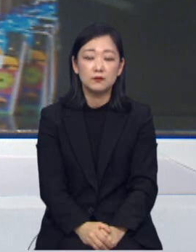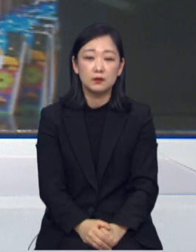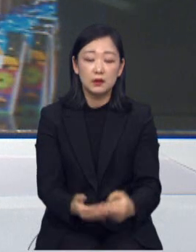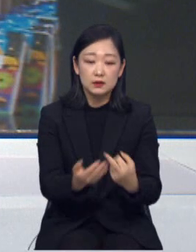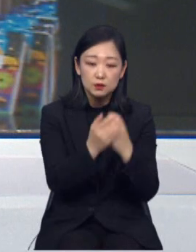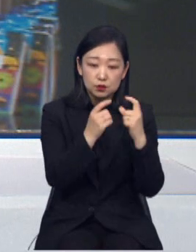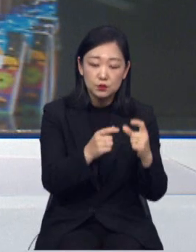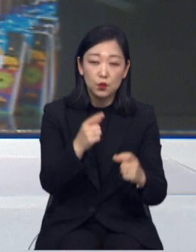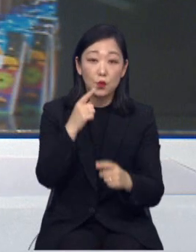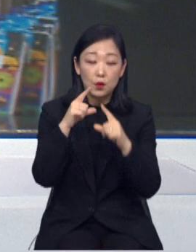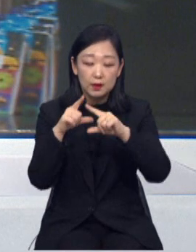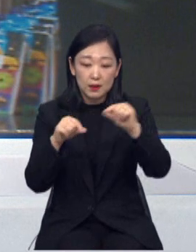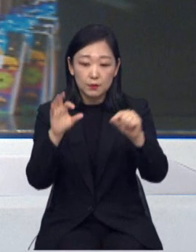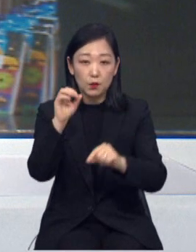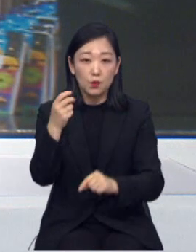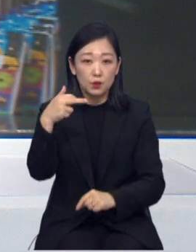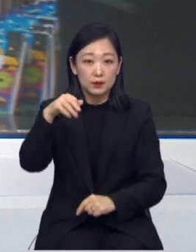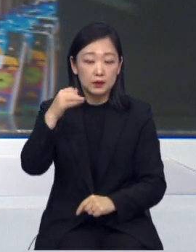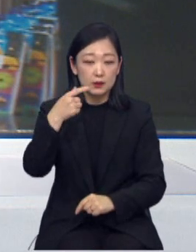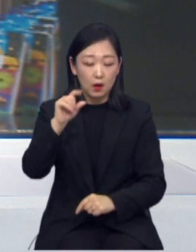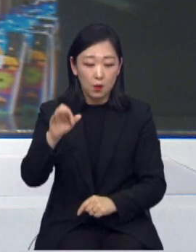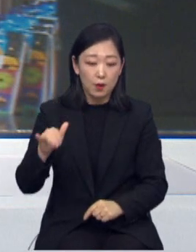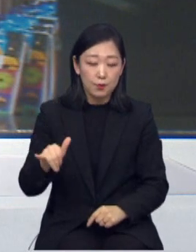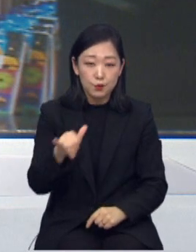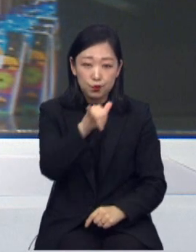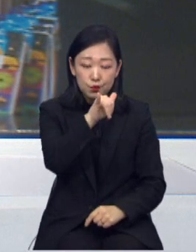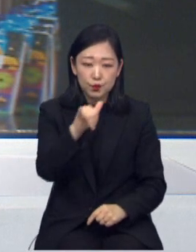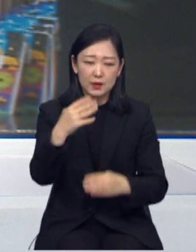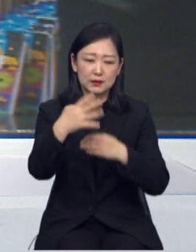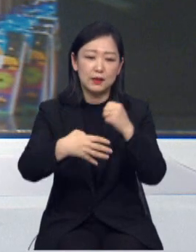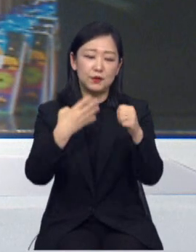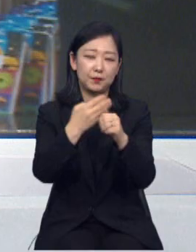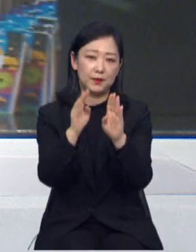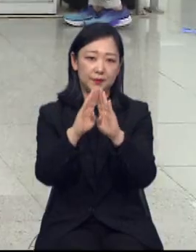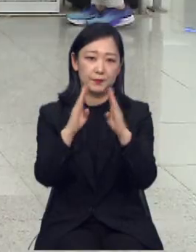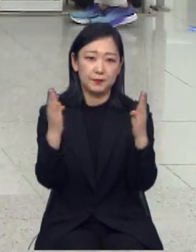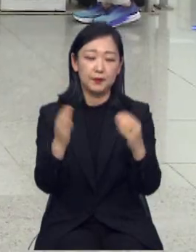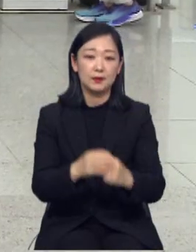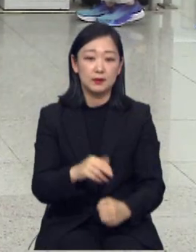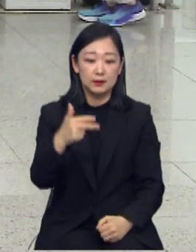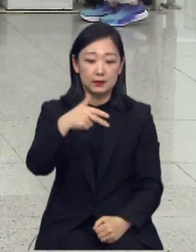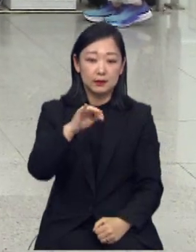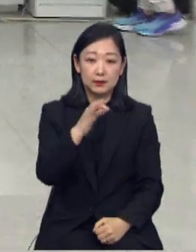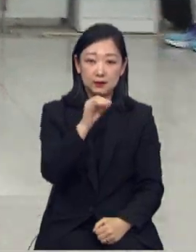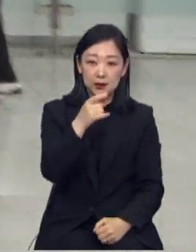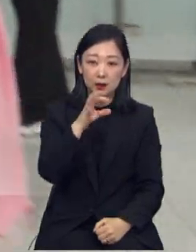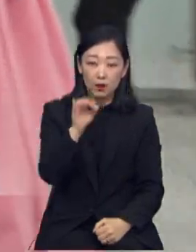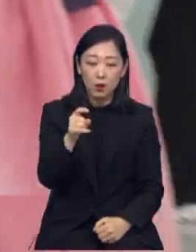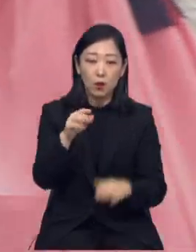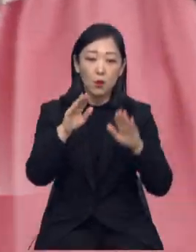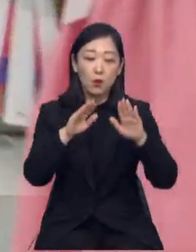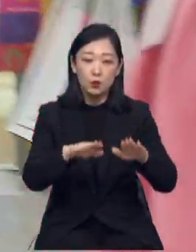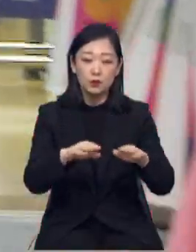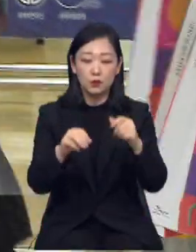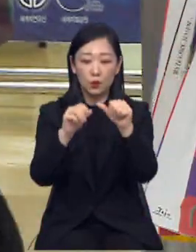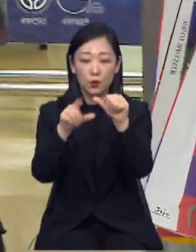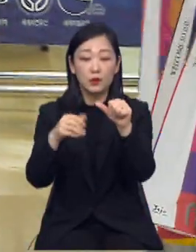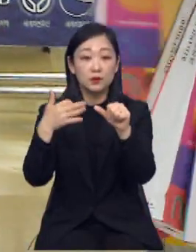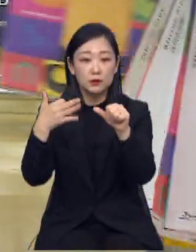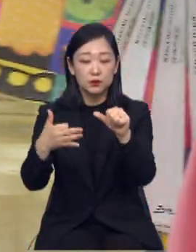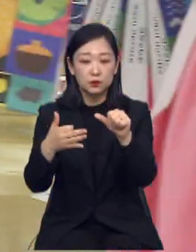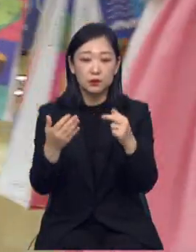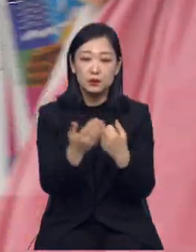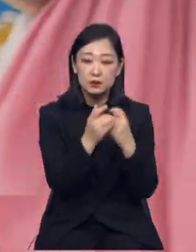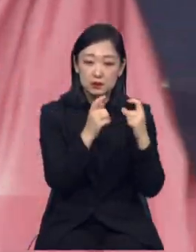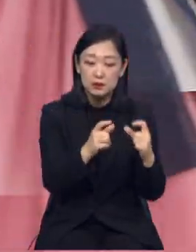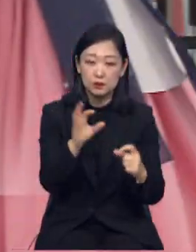제주와 일본 오키나와를 오가는 전세기가 4년 만에 취항했습니다. 진에어는 오늘과 오는 19일 제주와